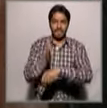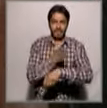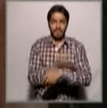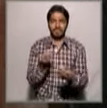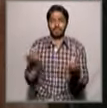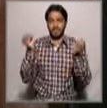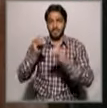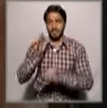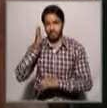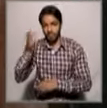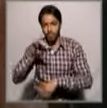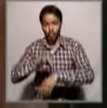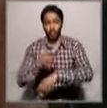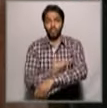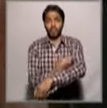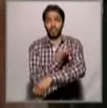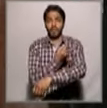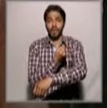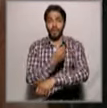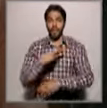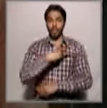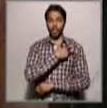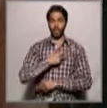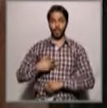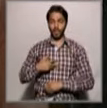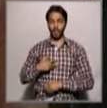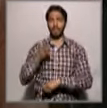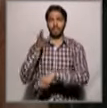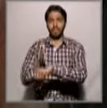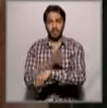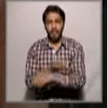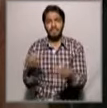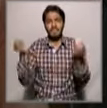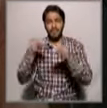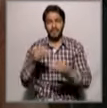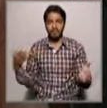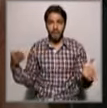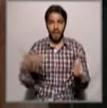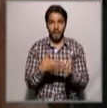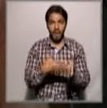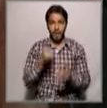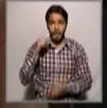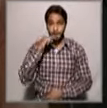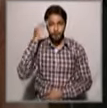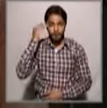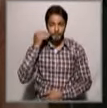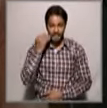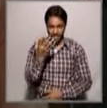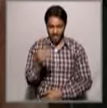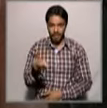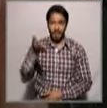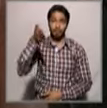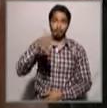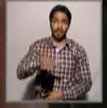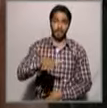مستشفى حكومي ومستشفى خاص، تعبت اكتر واكتر. فانا انت وفاها الله بعد اسبوع،